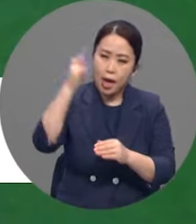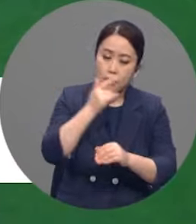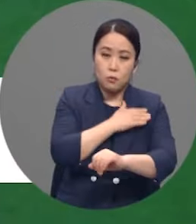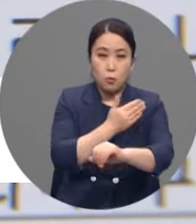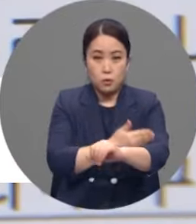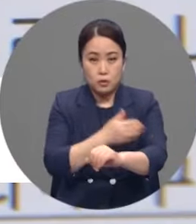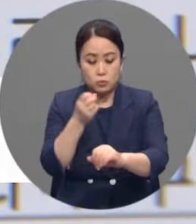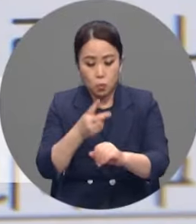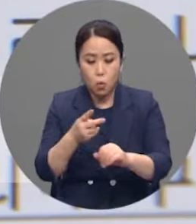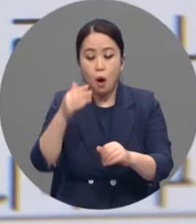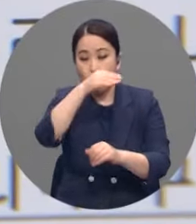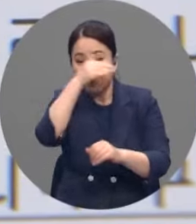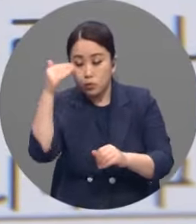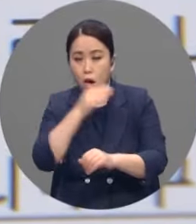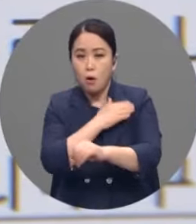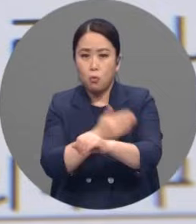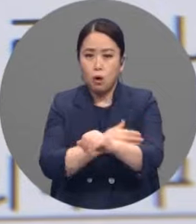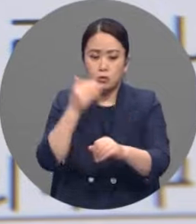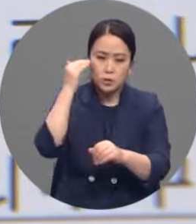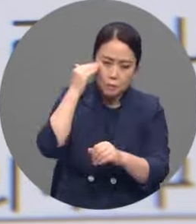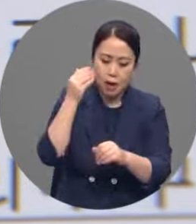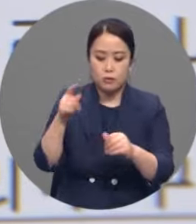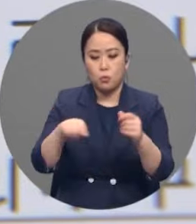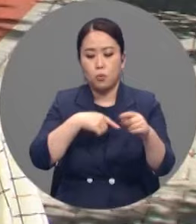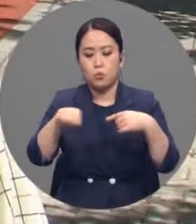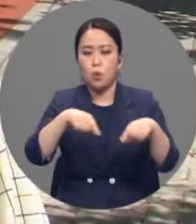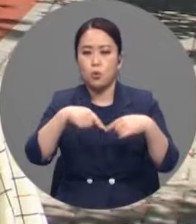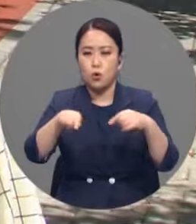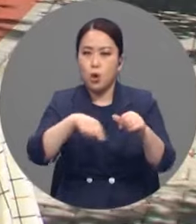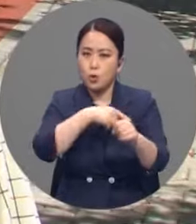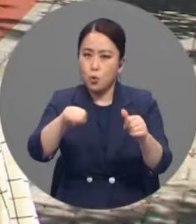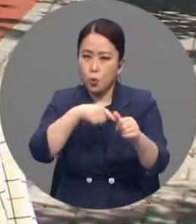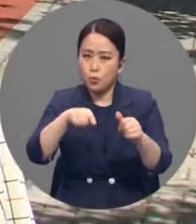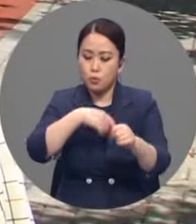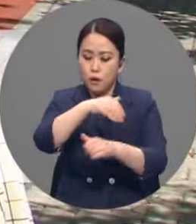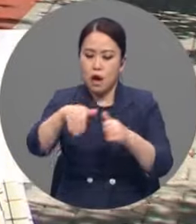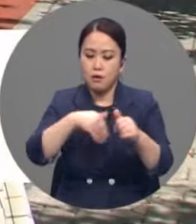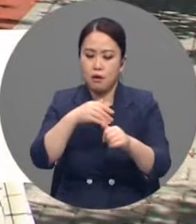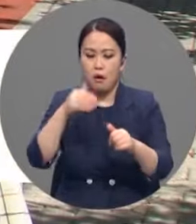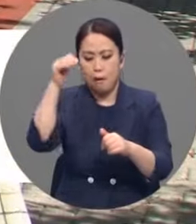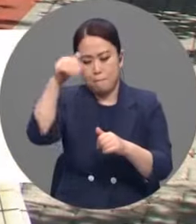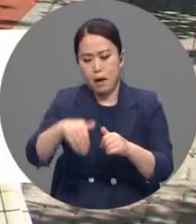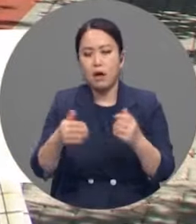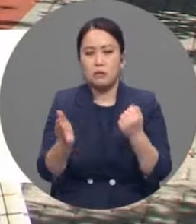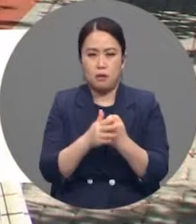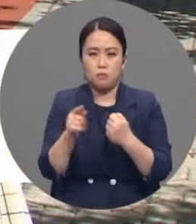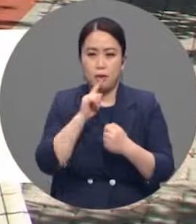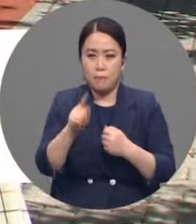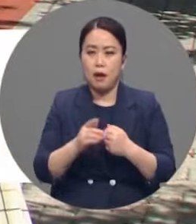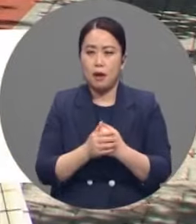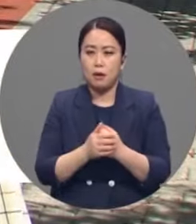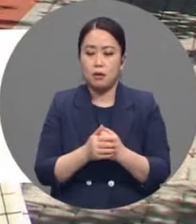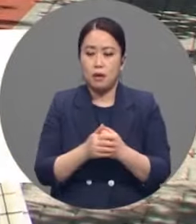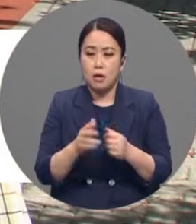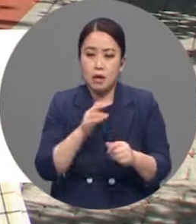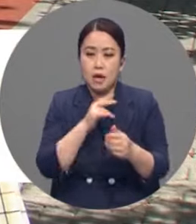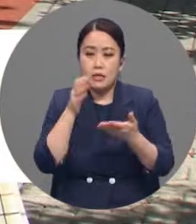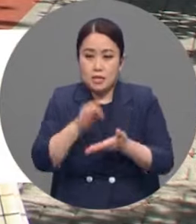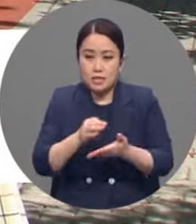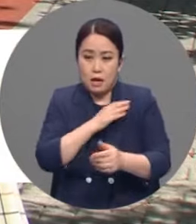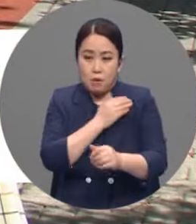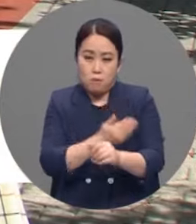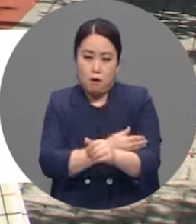침해, 교육여건 악화 등을 이유로 들었습니다. 재산권이 엄청나게 피해보기 때문에 업체에게